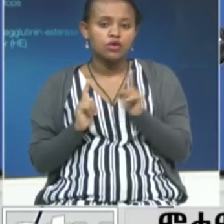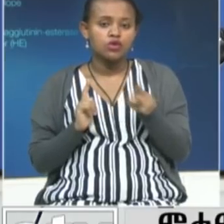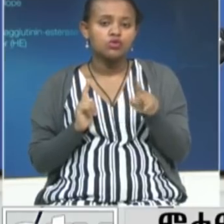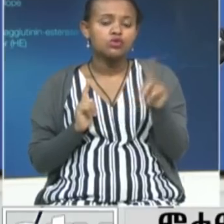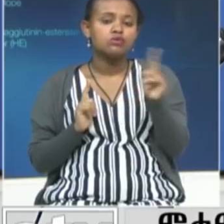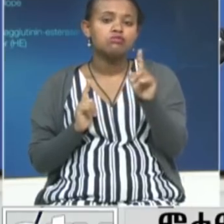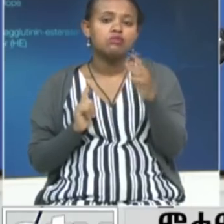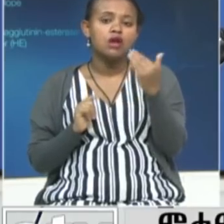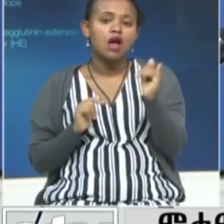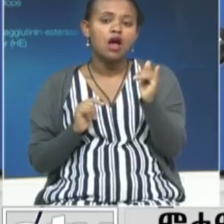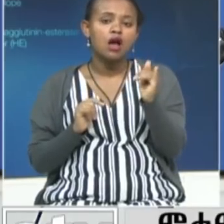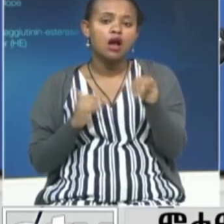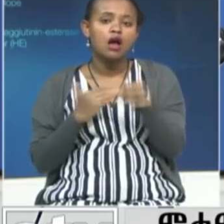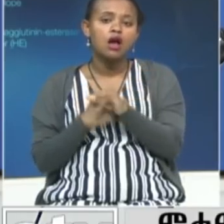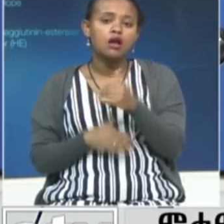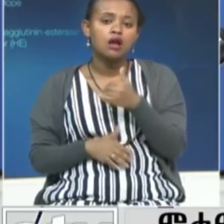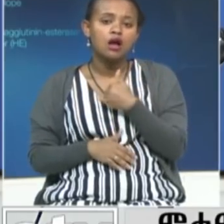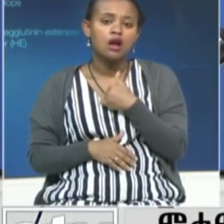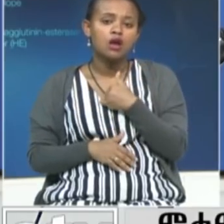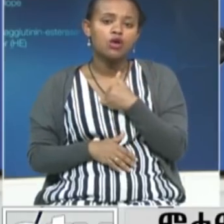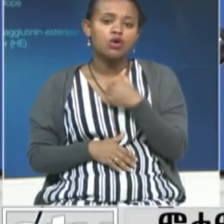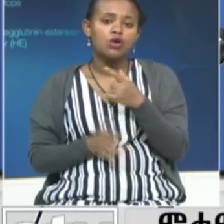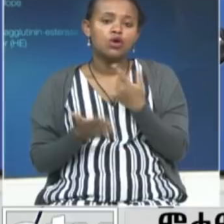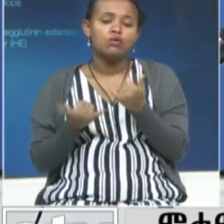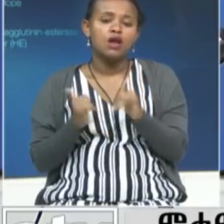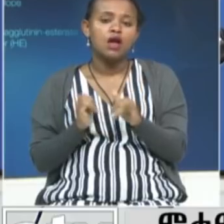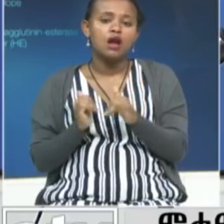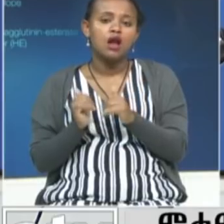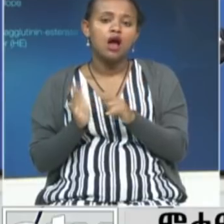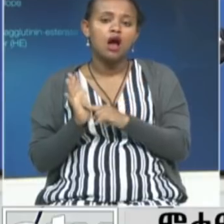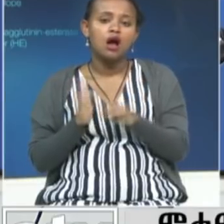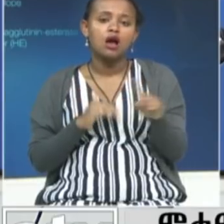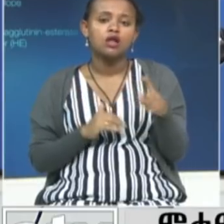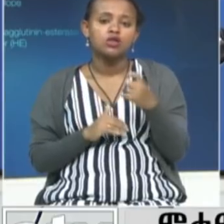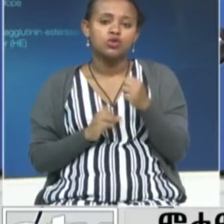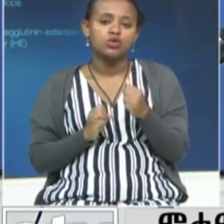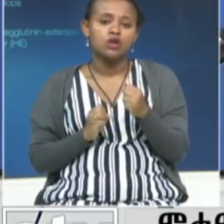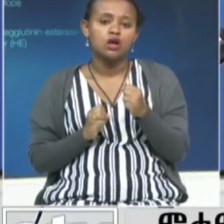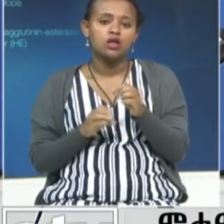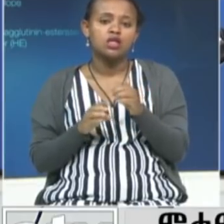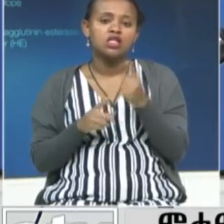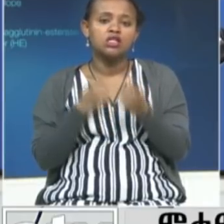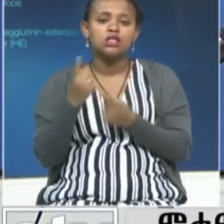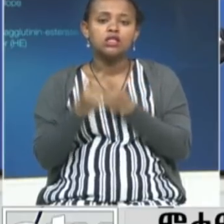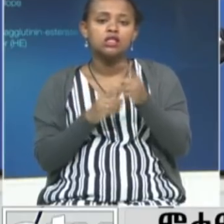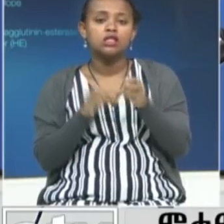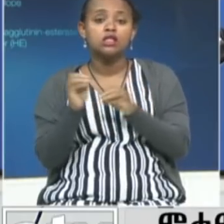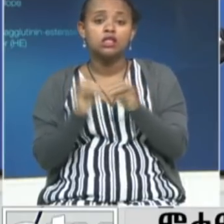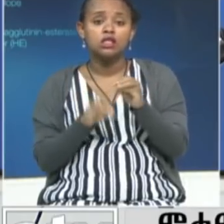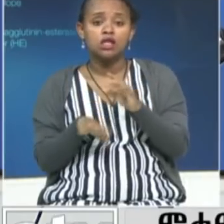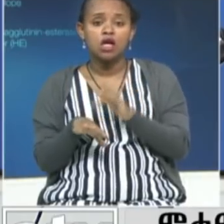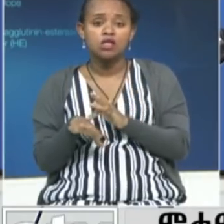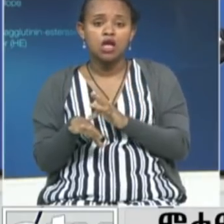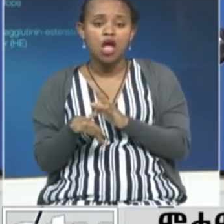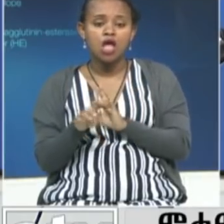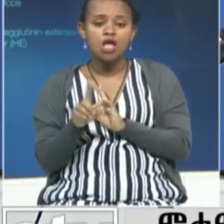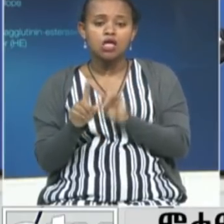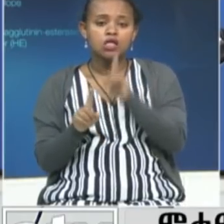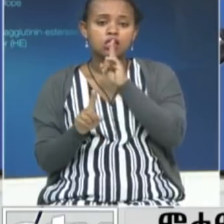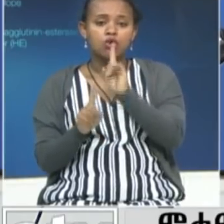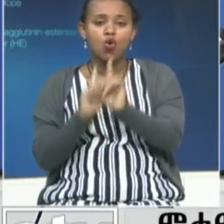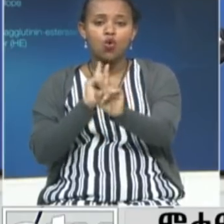እሱስ ምን ያህል ሪስክ አለው ወይም ምን ያህል አጋላጭ ሊሆን ይችላል? ምግብ እንቅስቃሴ ላይ ያለ ሰው ዝም ብሎ ቢተላለፍ